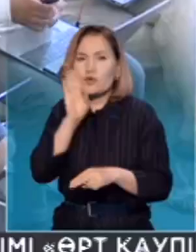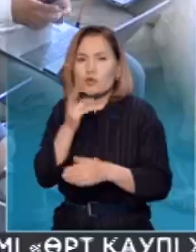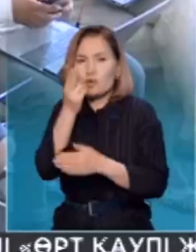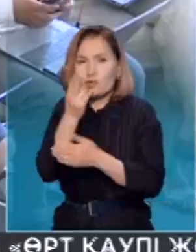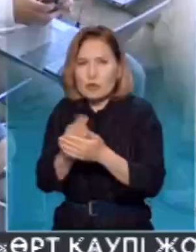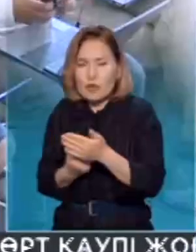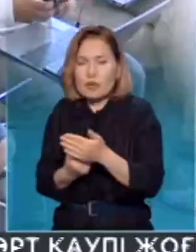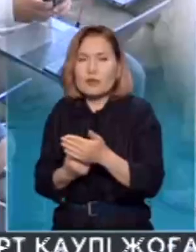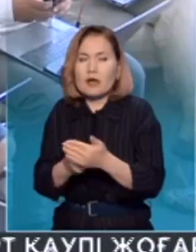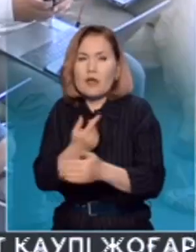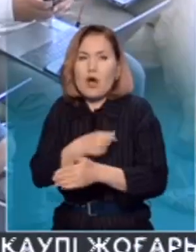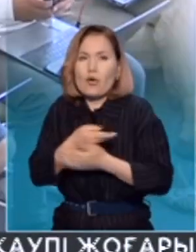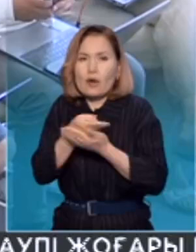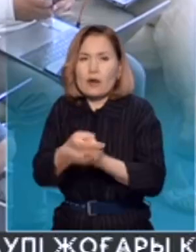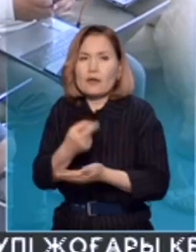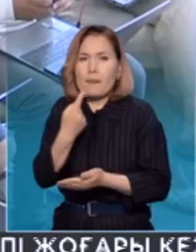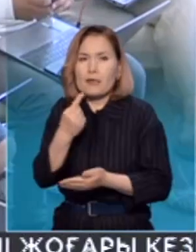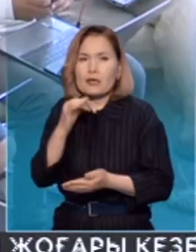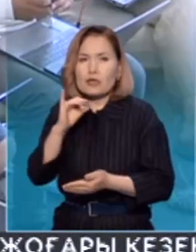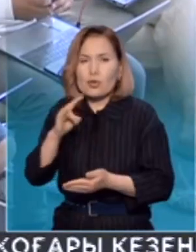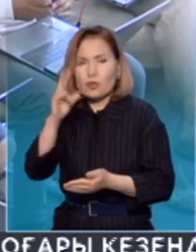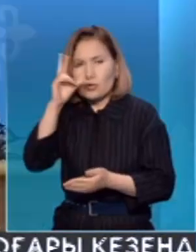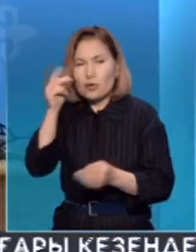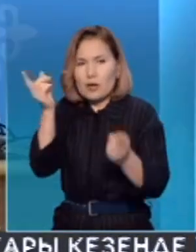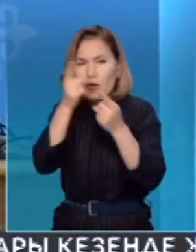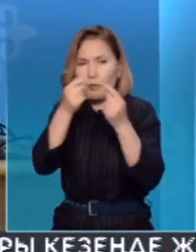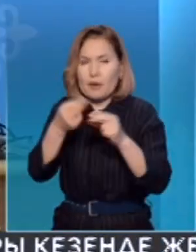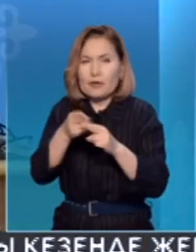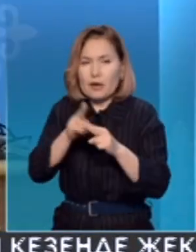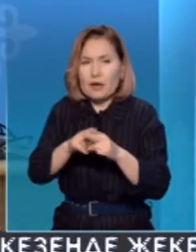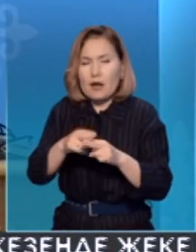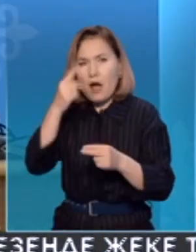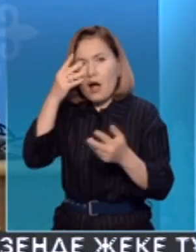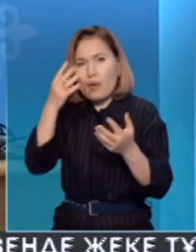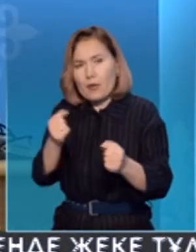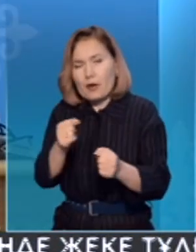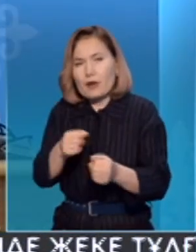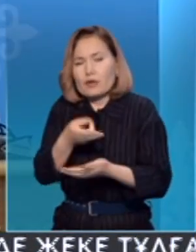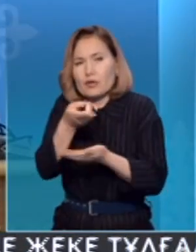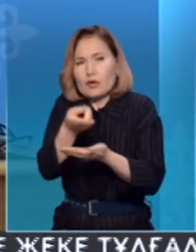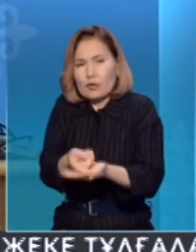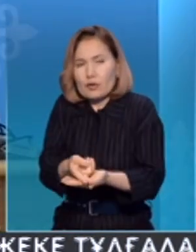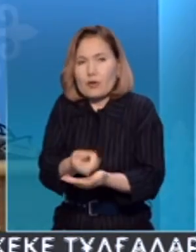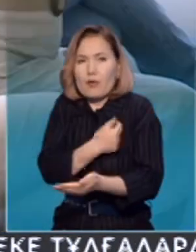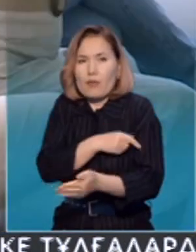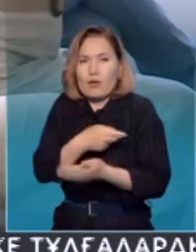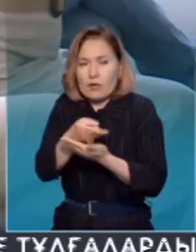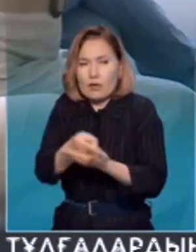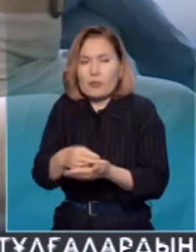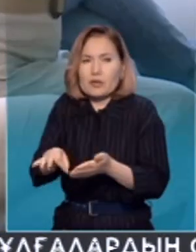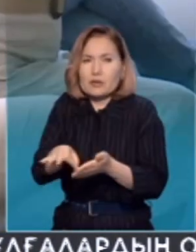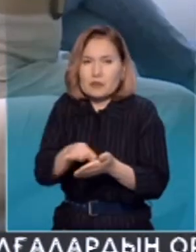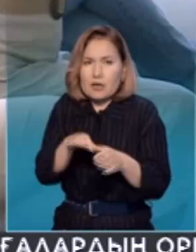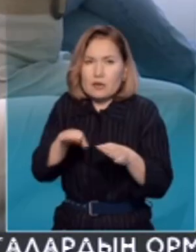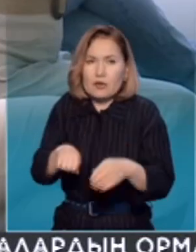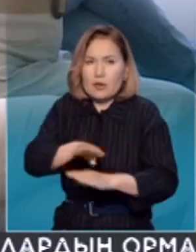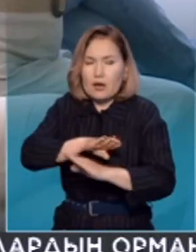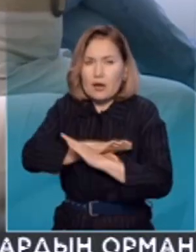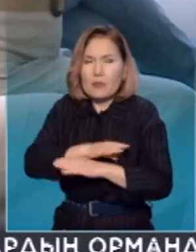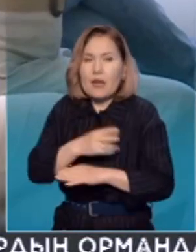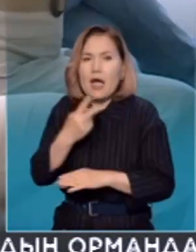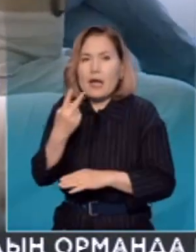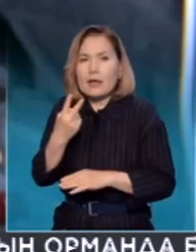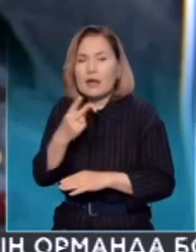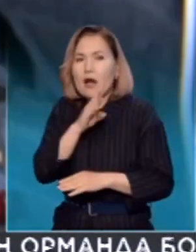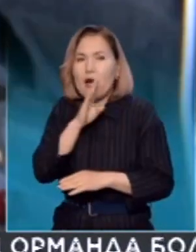туралы 1 маусым күні хабарлаған еді. Бірнеше күн ес-түссіз жатқан ол, ақыры есін жимай қайтыс болды. Екі күн бұрын ата-анасы